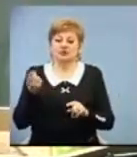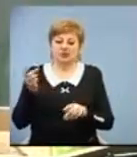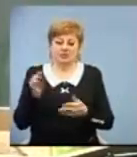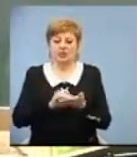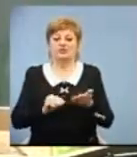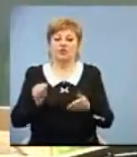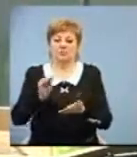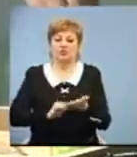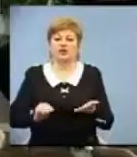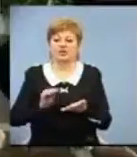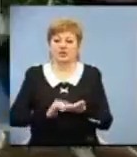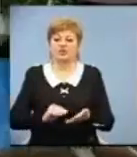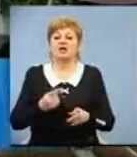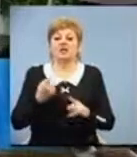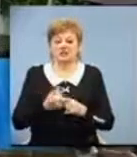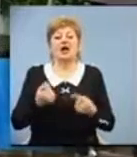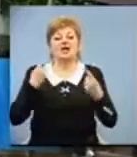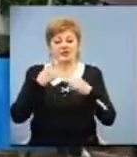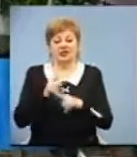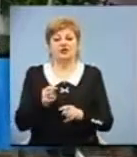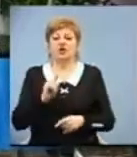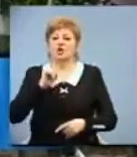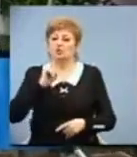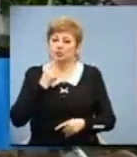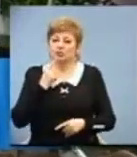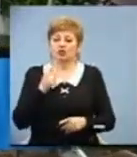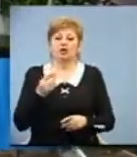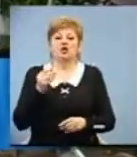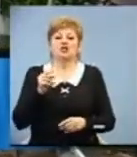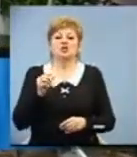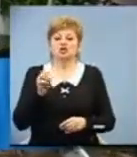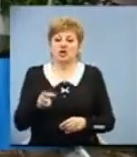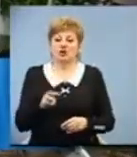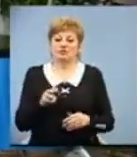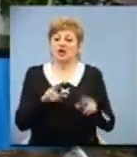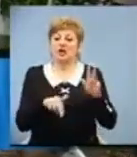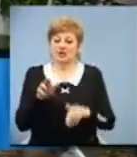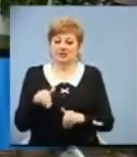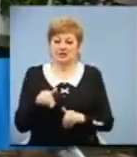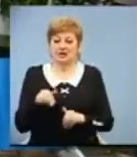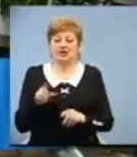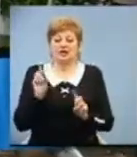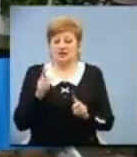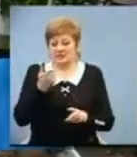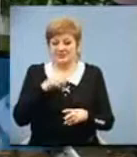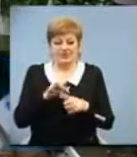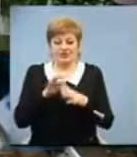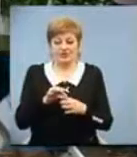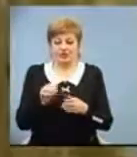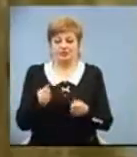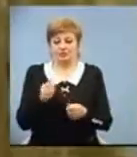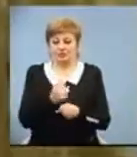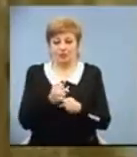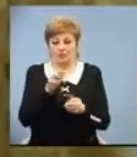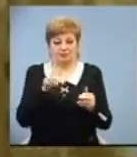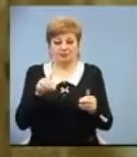матеріалу. Техніка достатньо складніша, ніж акварелі, тому що іноді часто непредсказуємо ведуть себе